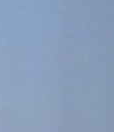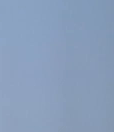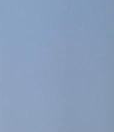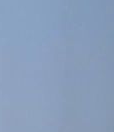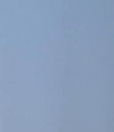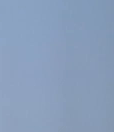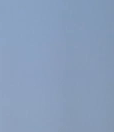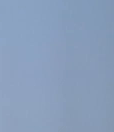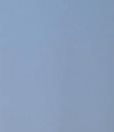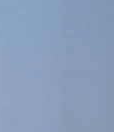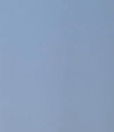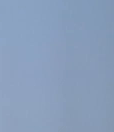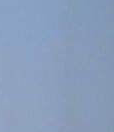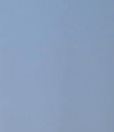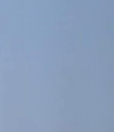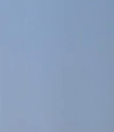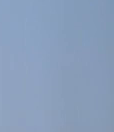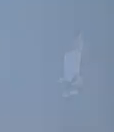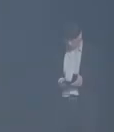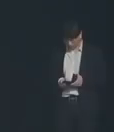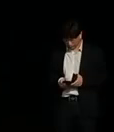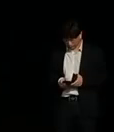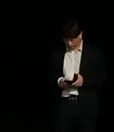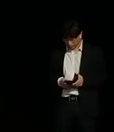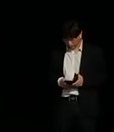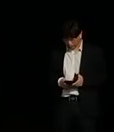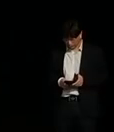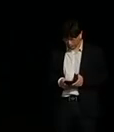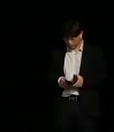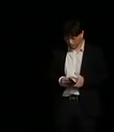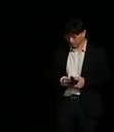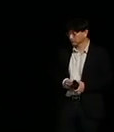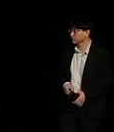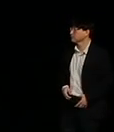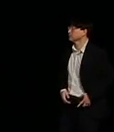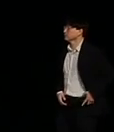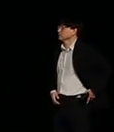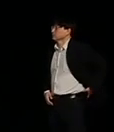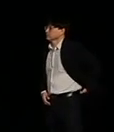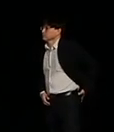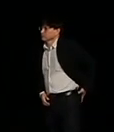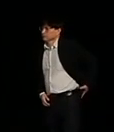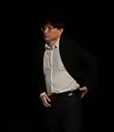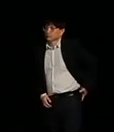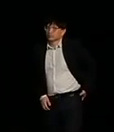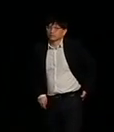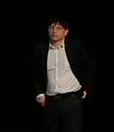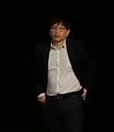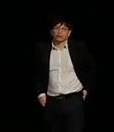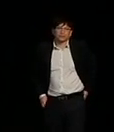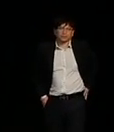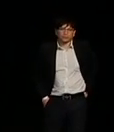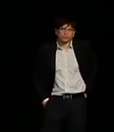momenti assembleari quindi do subito la parola al nostro vescovo che ancora una volta ringrazio per la